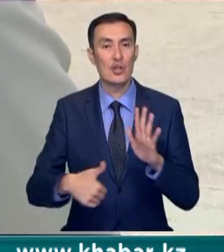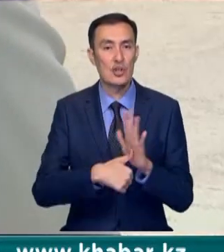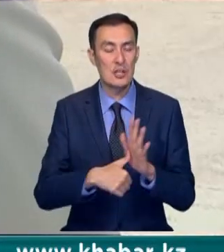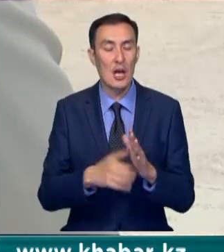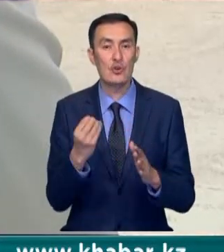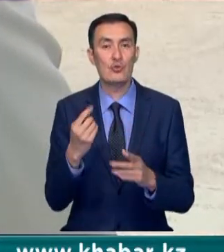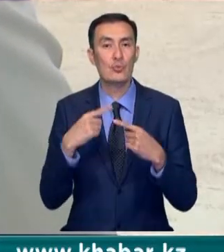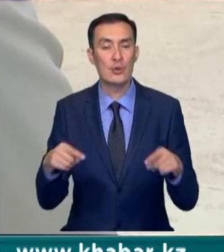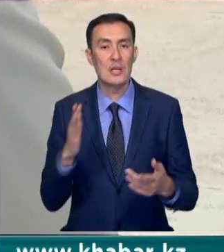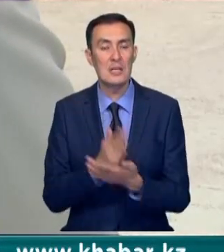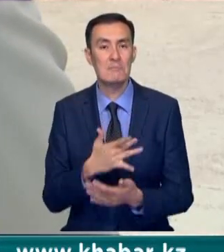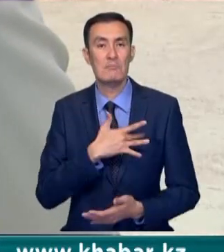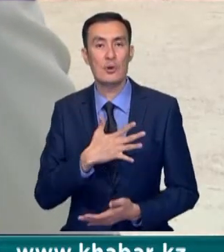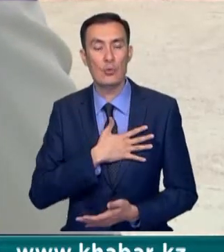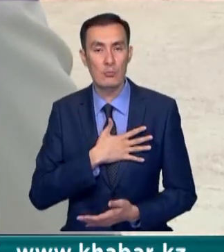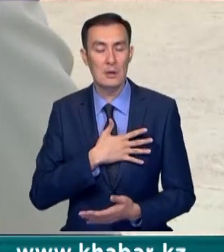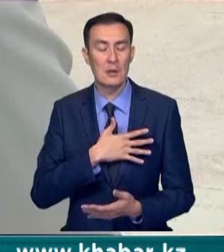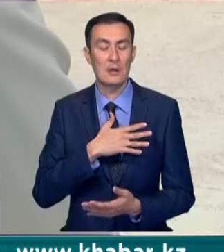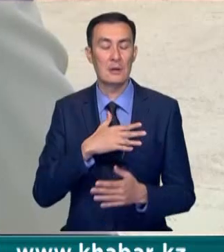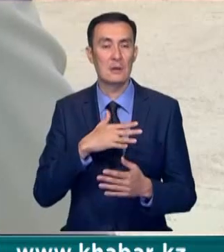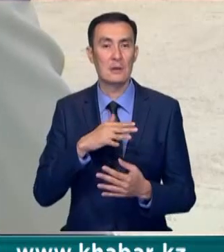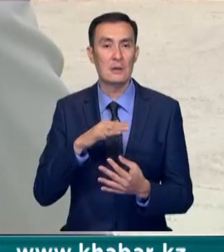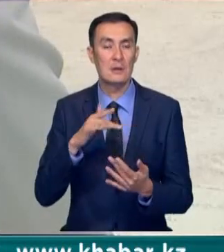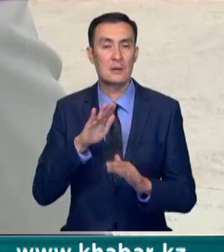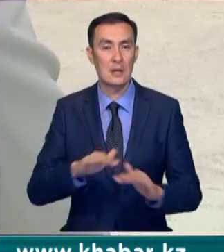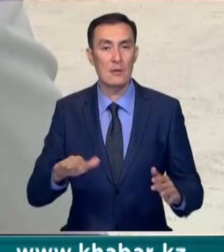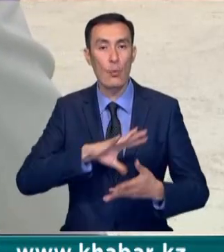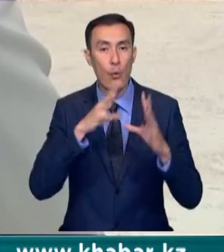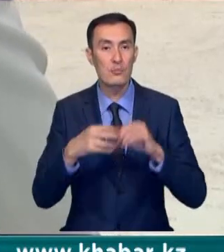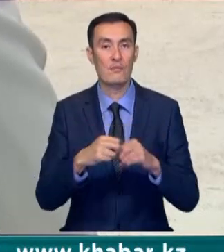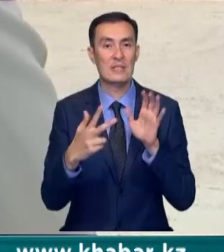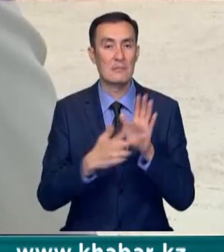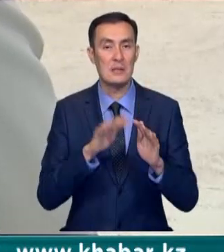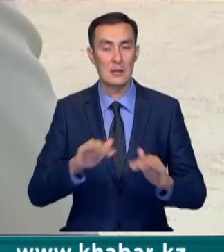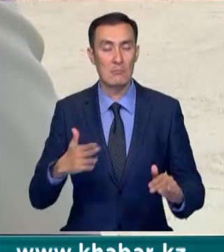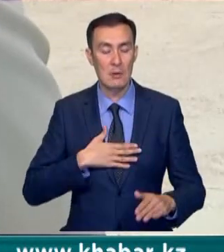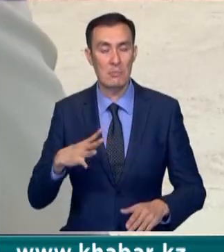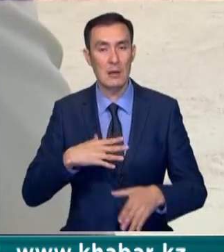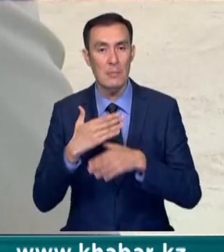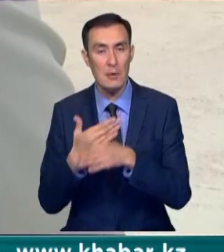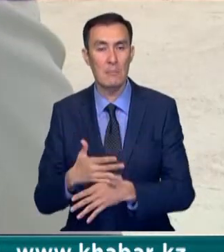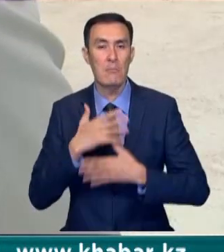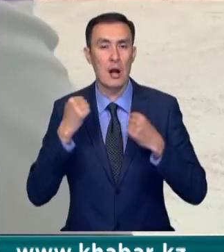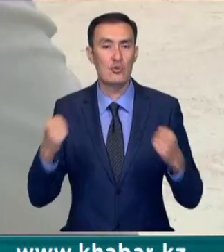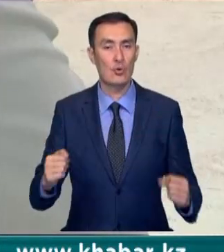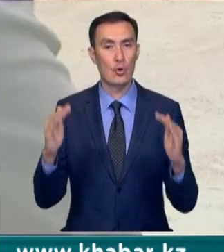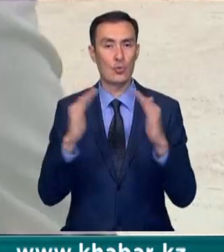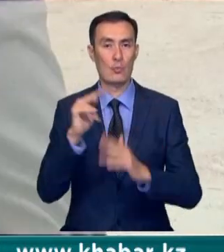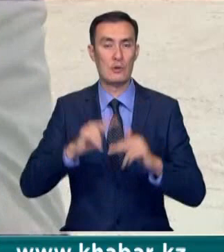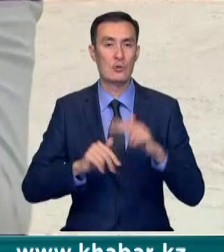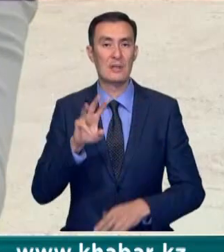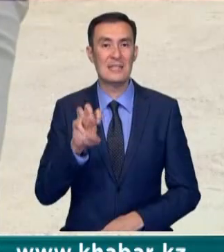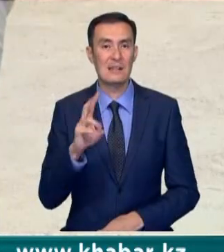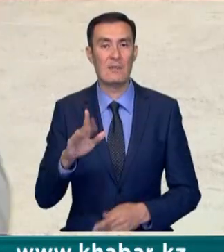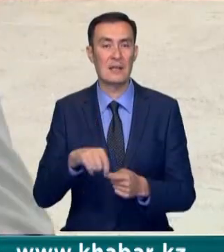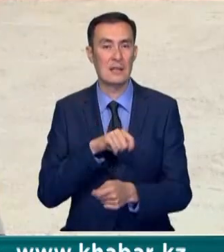остальные приемные дети. А вообще, в общем, 18 детей есть. Вот мы им помогли большой дом построить, 300